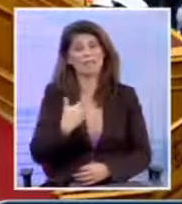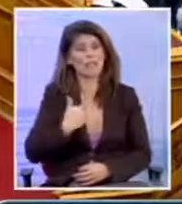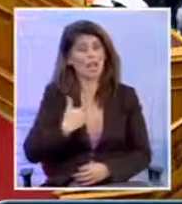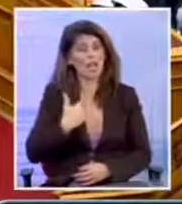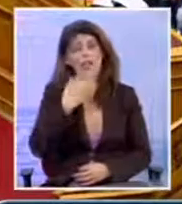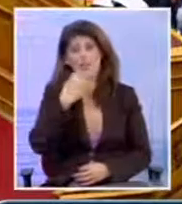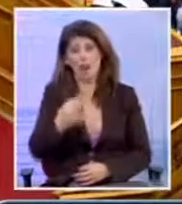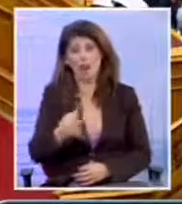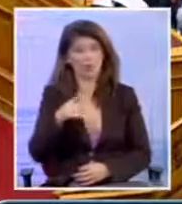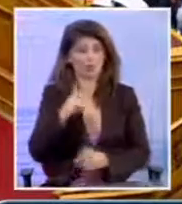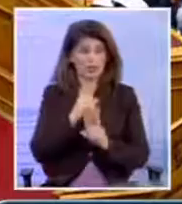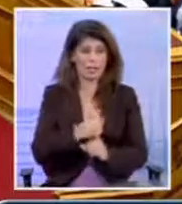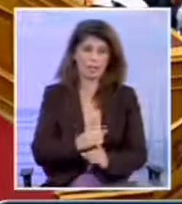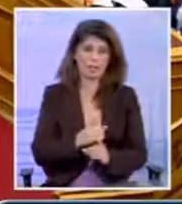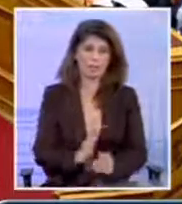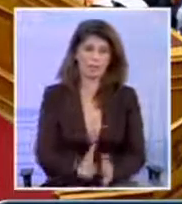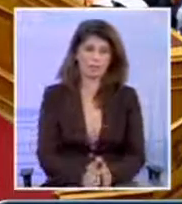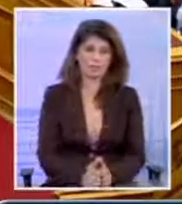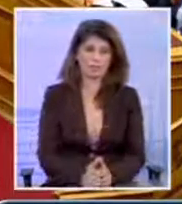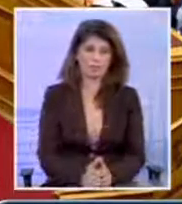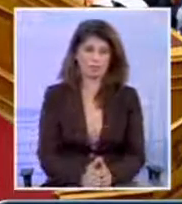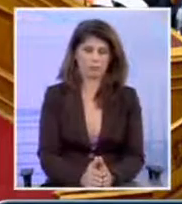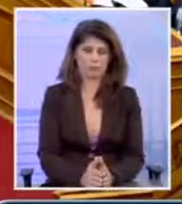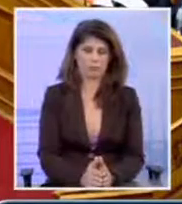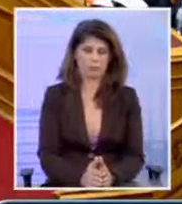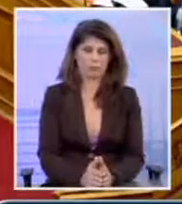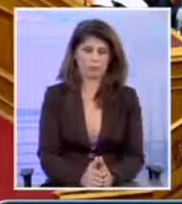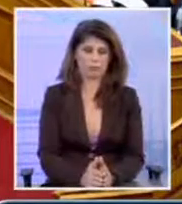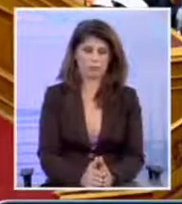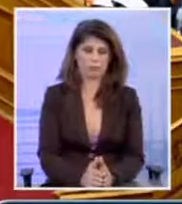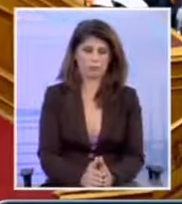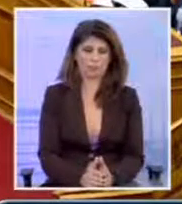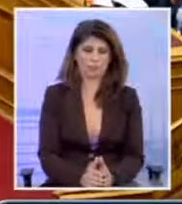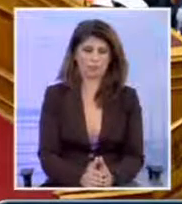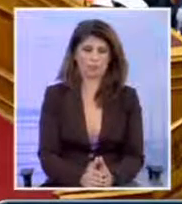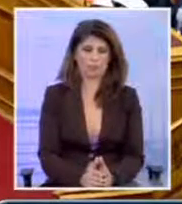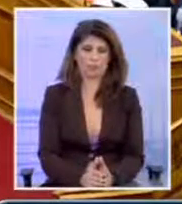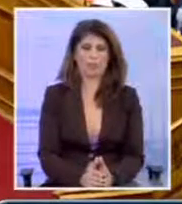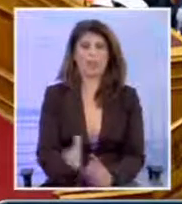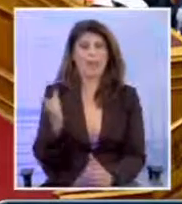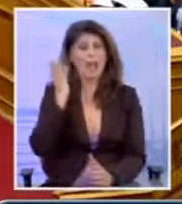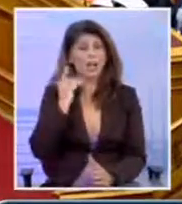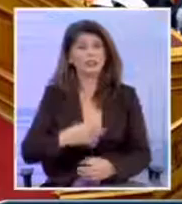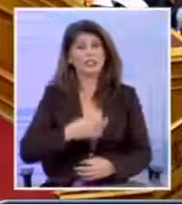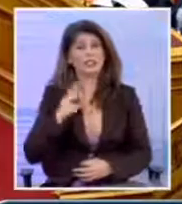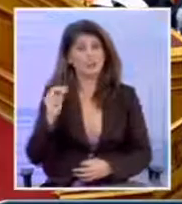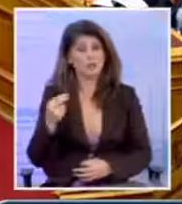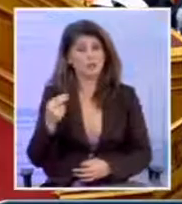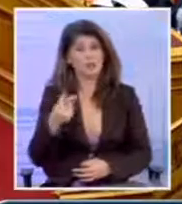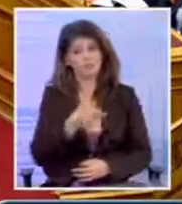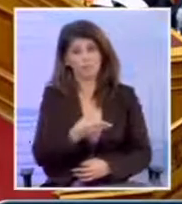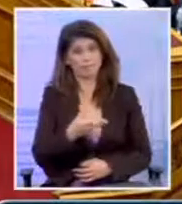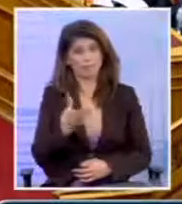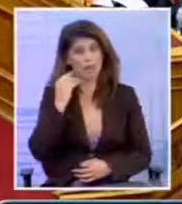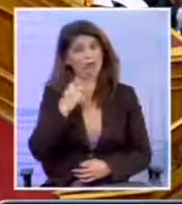λοιπόν λέω μην διακόπτετε. Αν υπάρχει θέμα προσωπικό, θα ζητήσω ακούτε το λόγο. Ακούτε τον κύριο βουλευτή αλλά που λέει να με μαζέψει. Μην διακόπτετε, κύριε